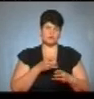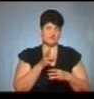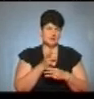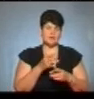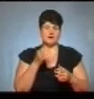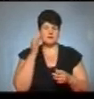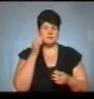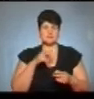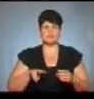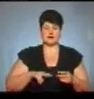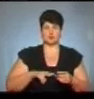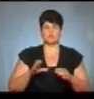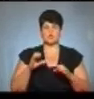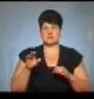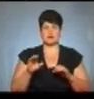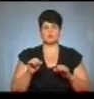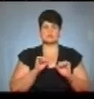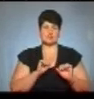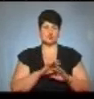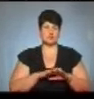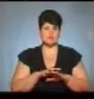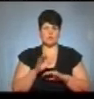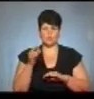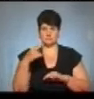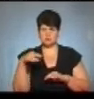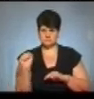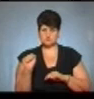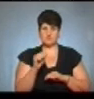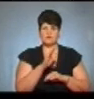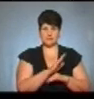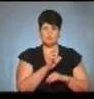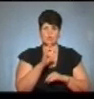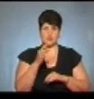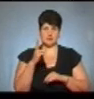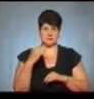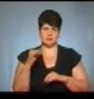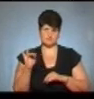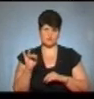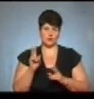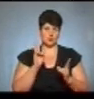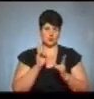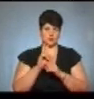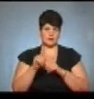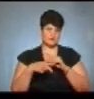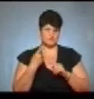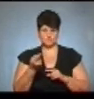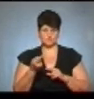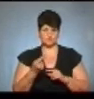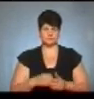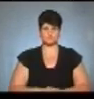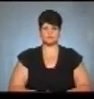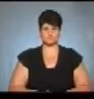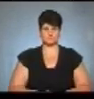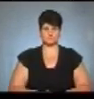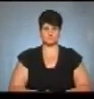ми спілкувалися з директором Департаменту соціального захисту населення облдержадміністрації Вадимом Боярським. До зустрічі у наступних ефірах.